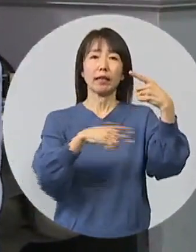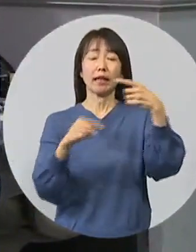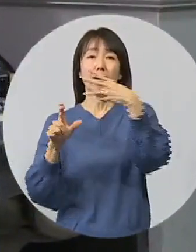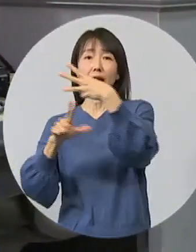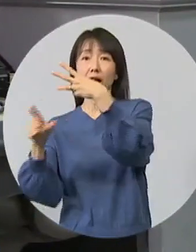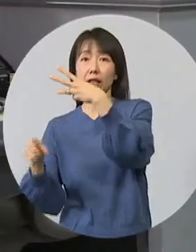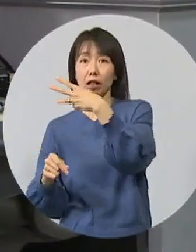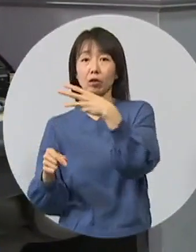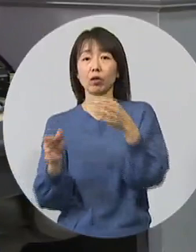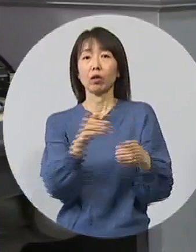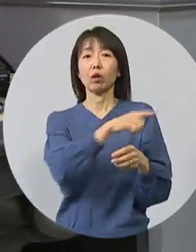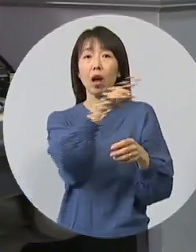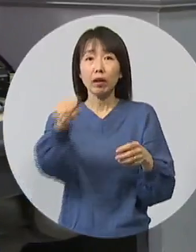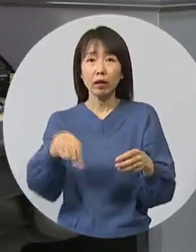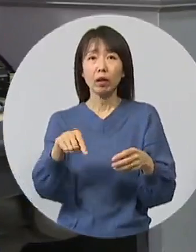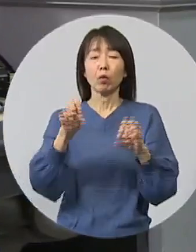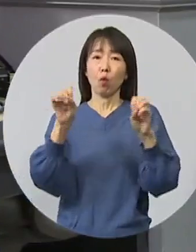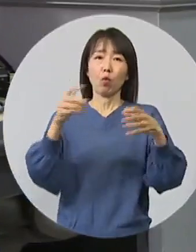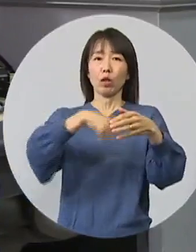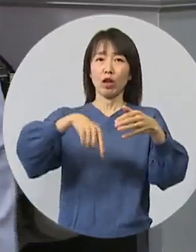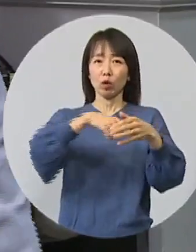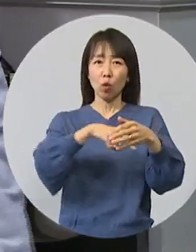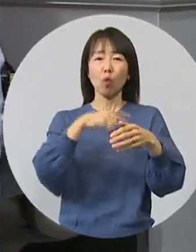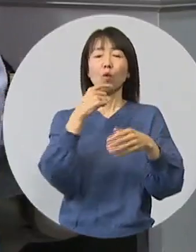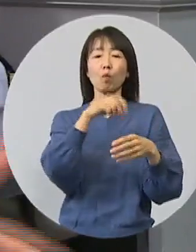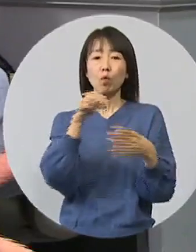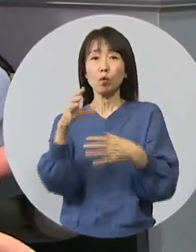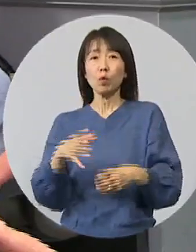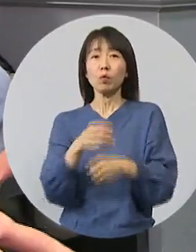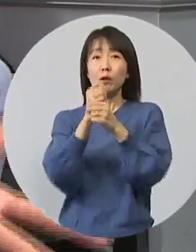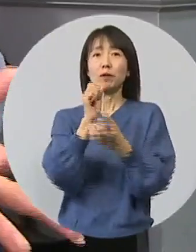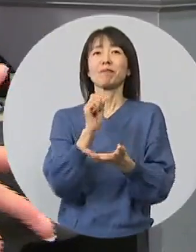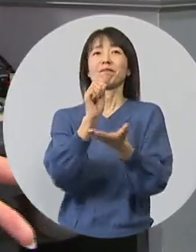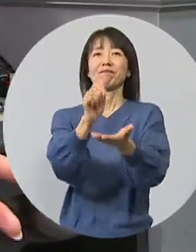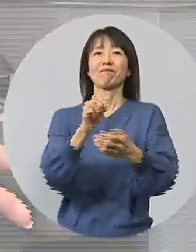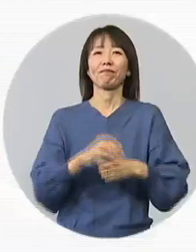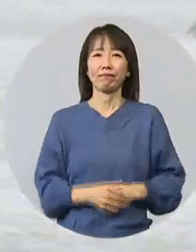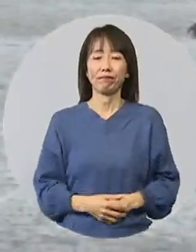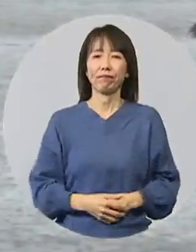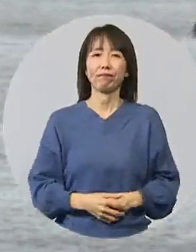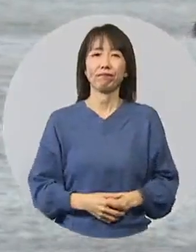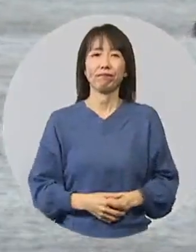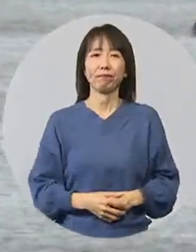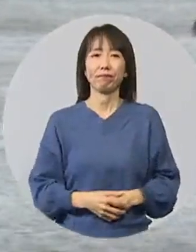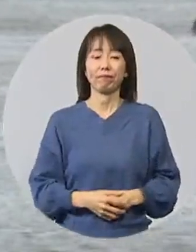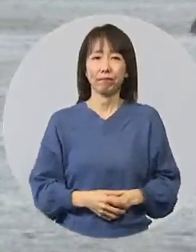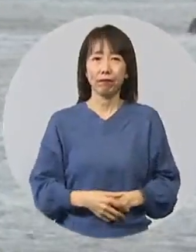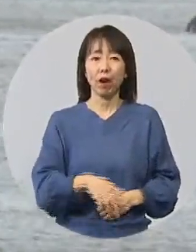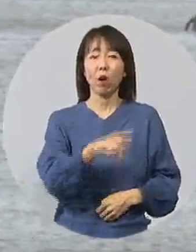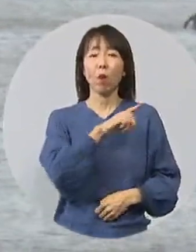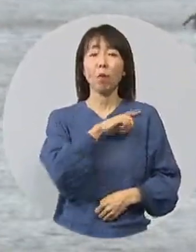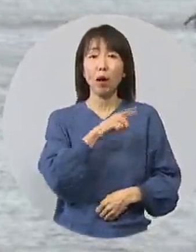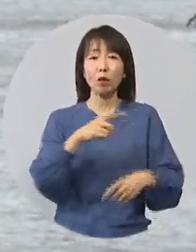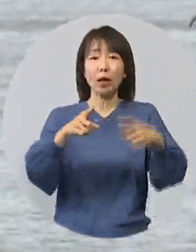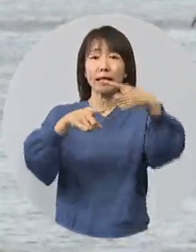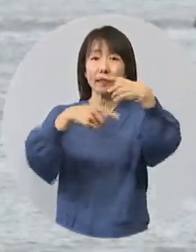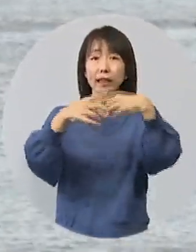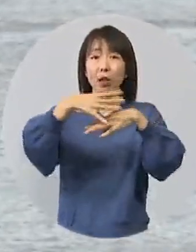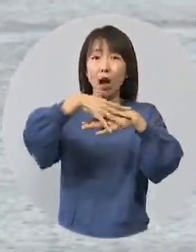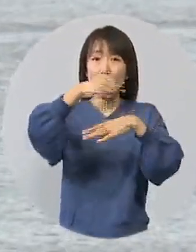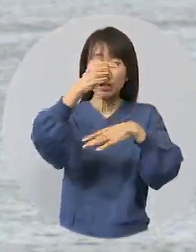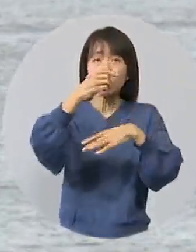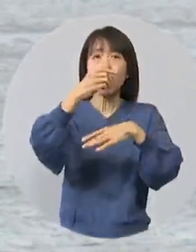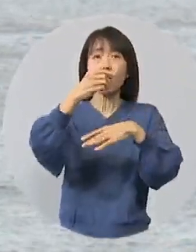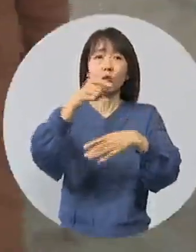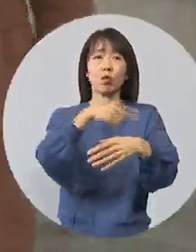容を振り返っていきます。それでは早速ご覧ください。まずは新年1回目の放送